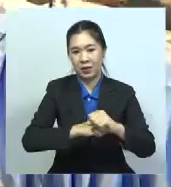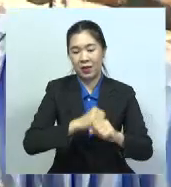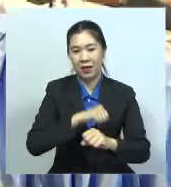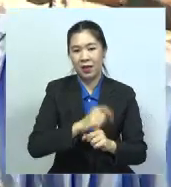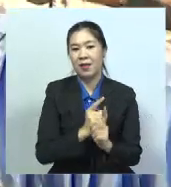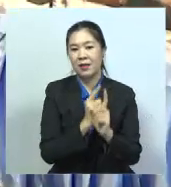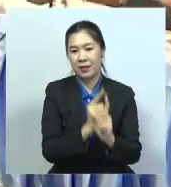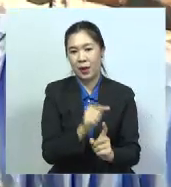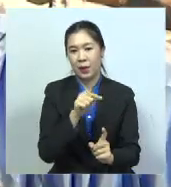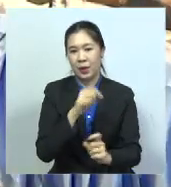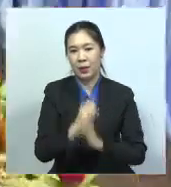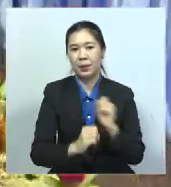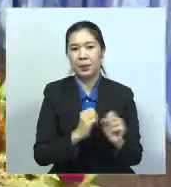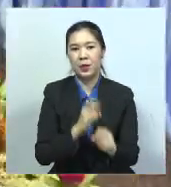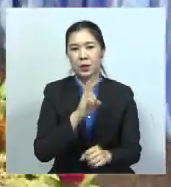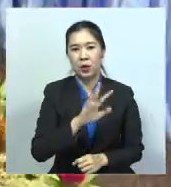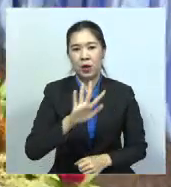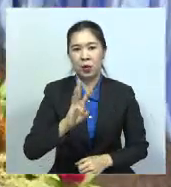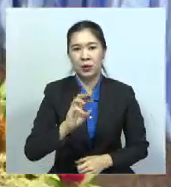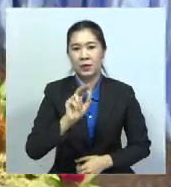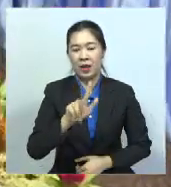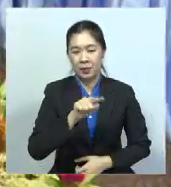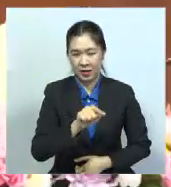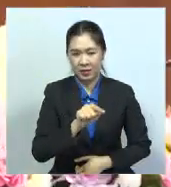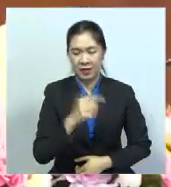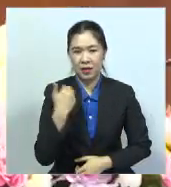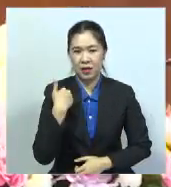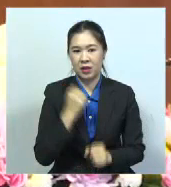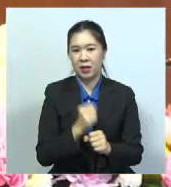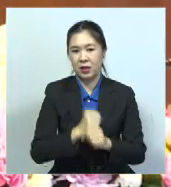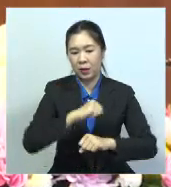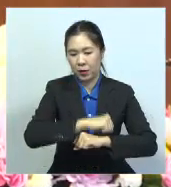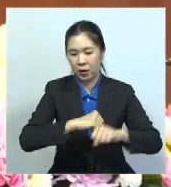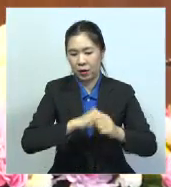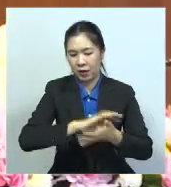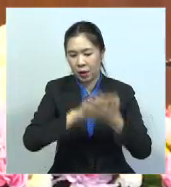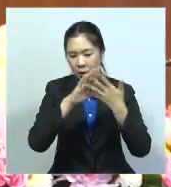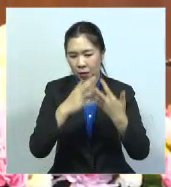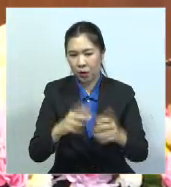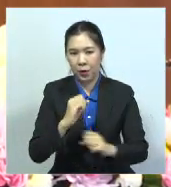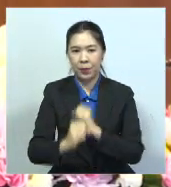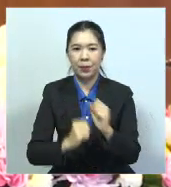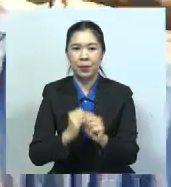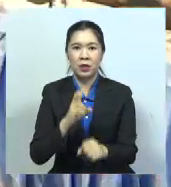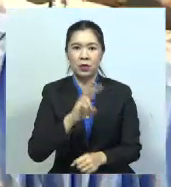ที่ได้เร่งรัดขึ้นมาเป็นปี2563เนี่ยก็คาดว่าการก่อสร้างนั้นจะเสร็จทั้งโครงการภ